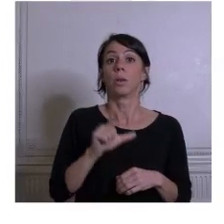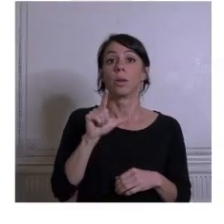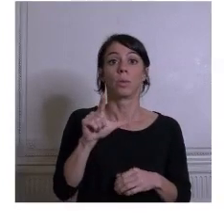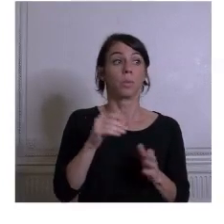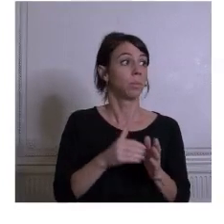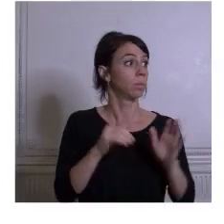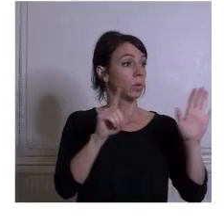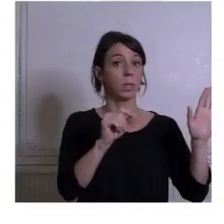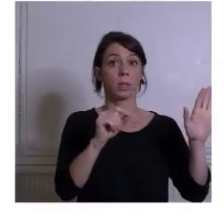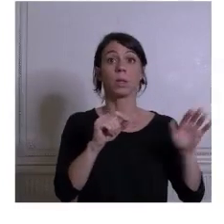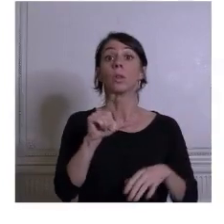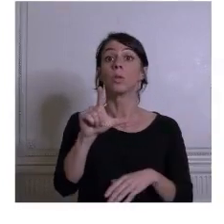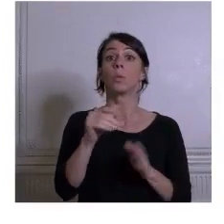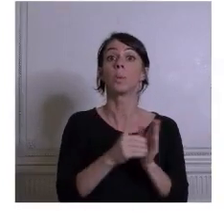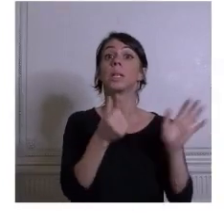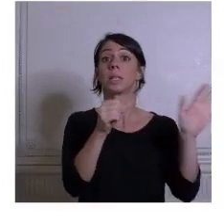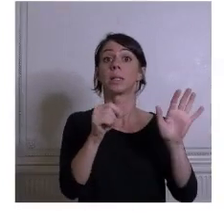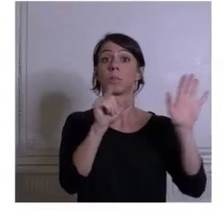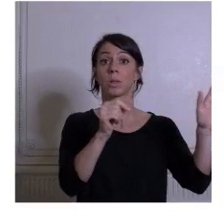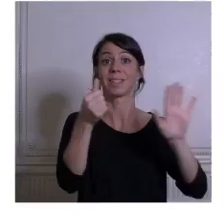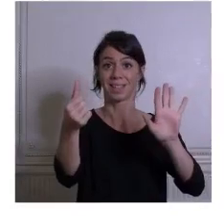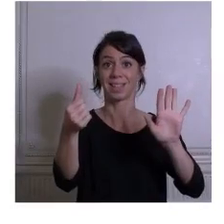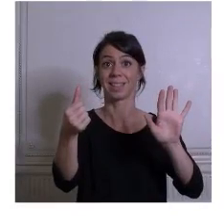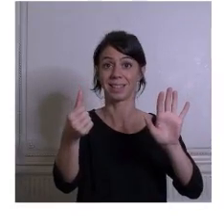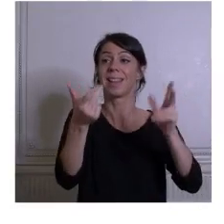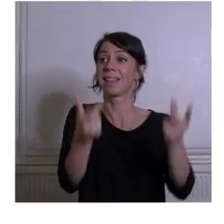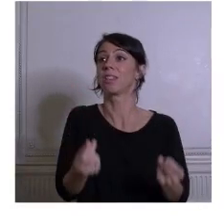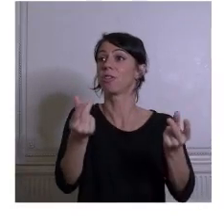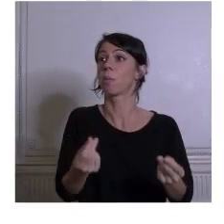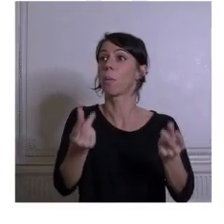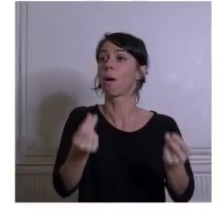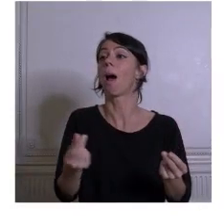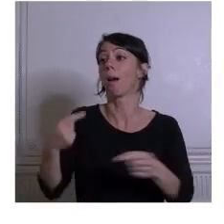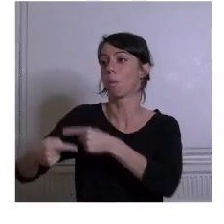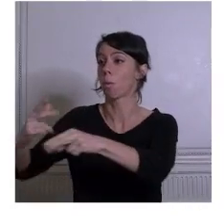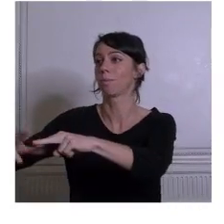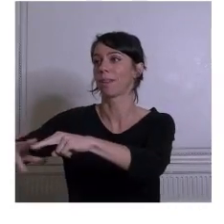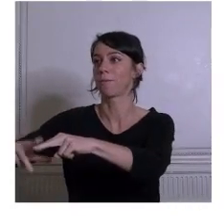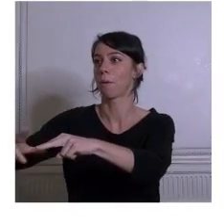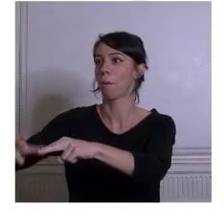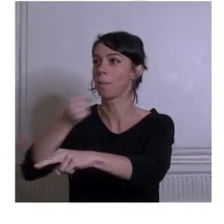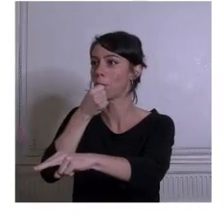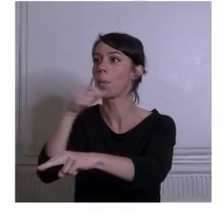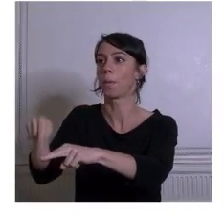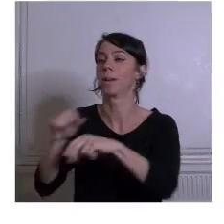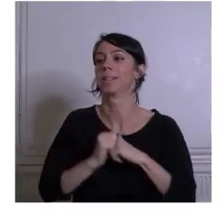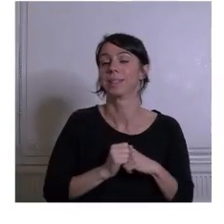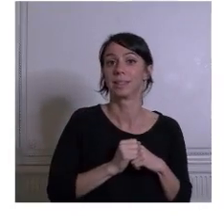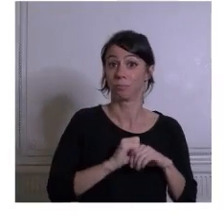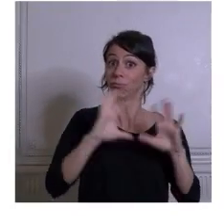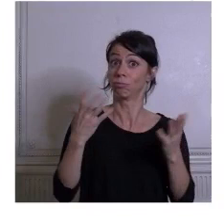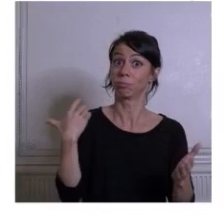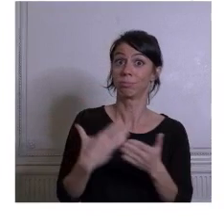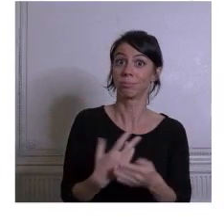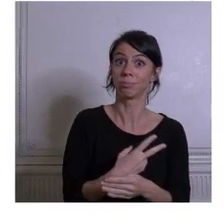Mes chers collègues, bonsoir, merci beaucoup. Oui, c'est une délibération qui consiste à mettre en valeur le patrimoine talençais, notamment